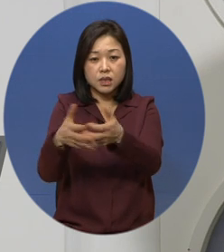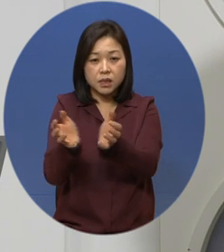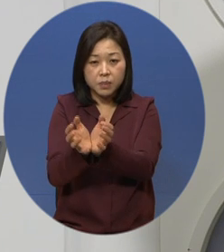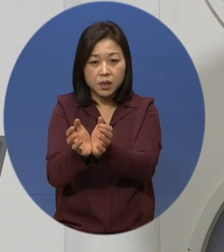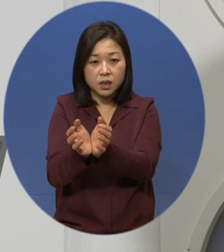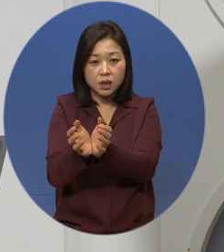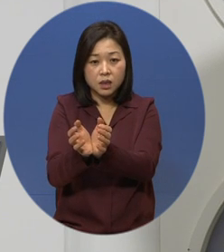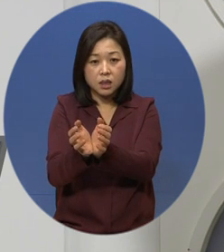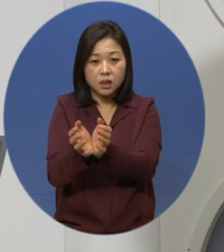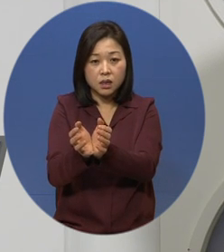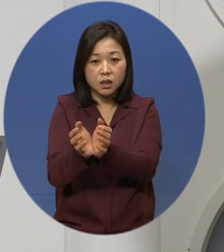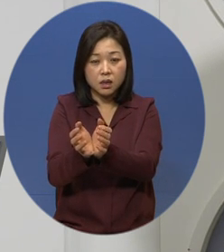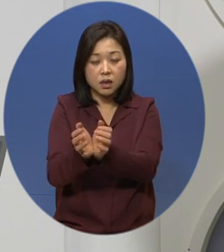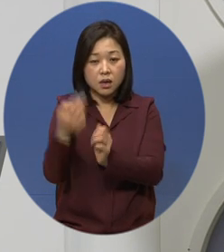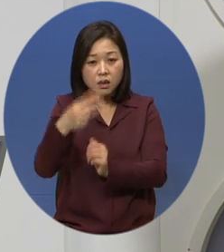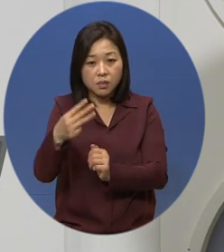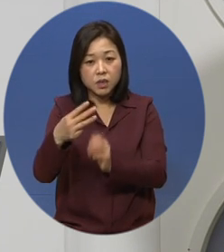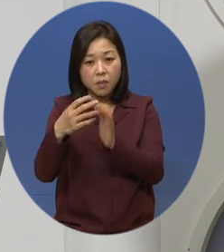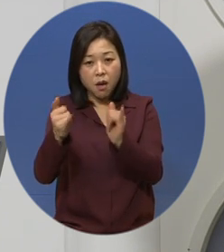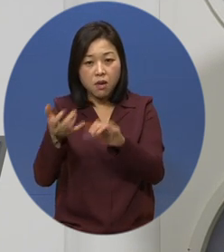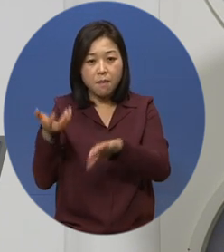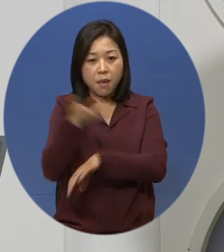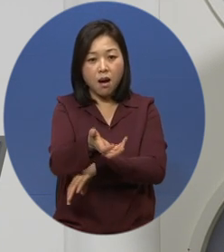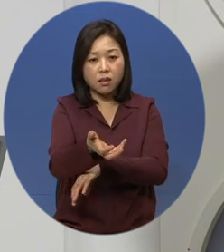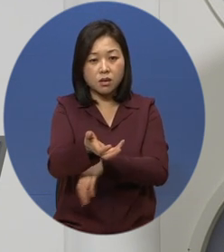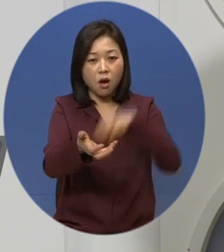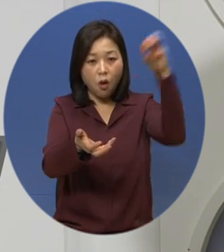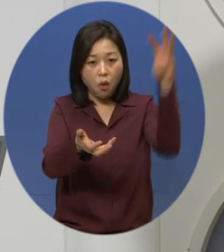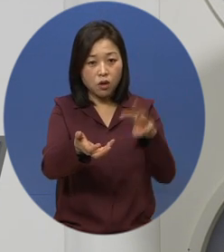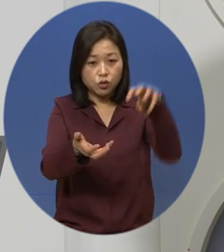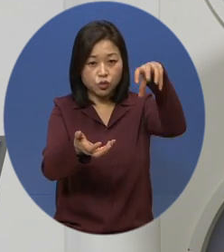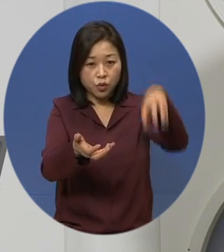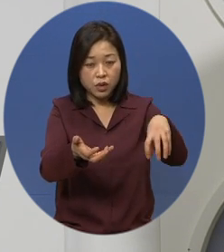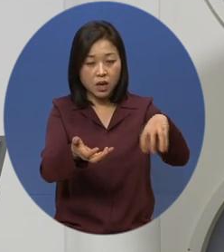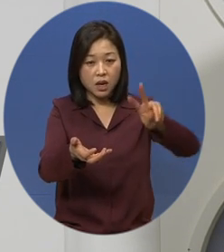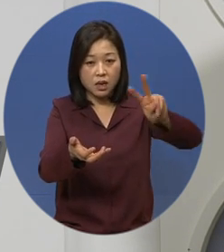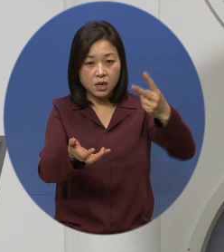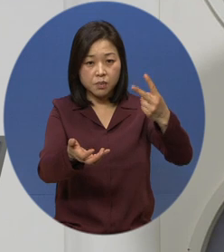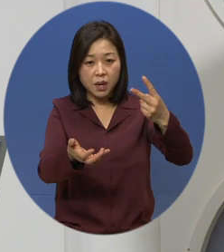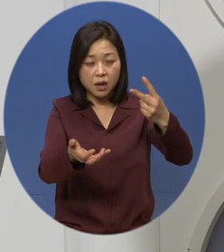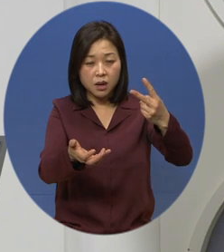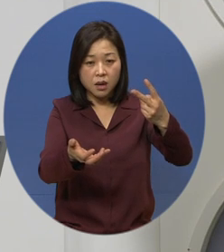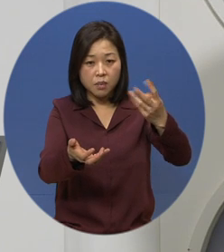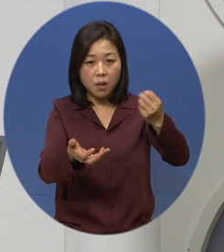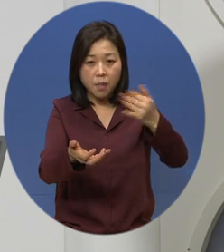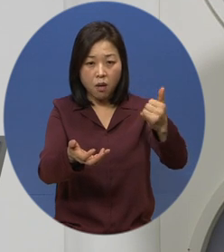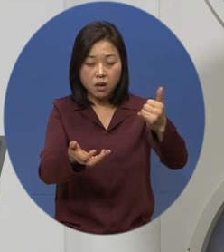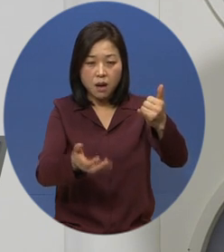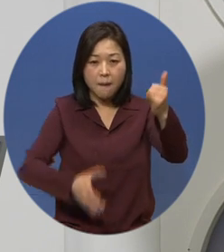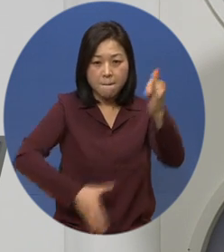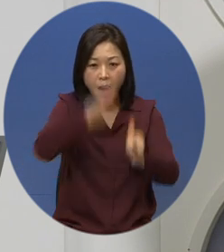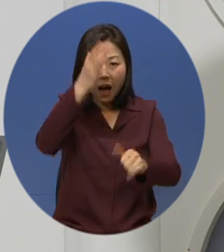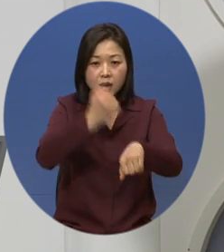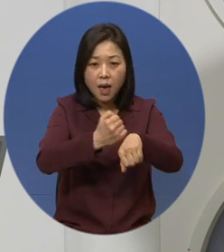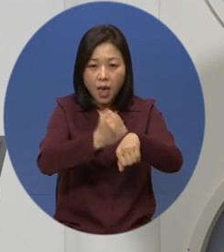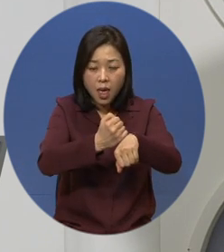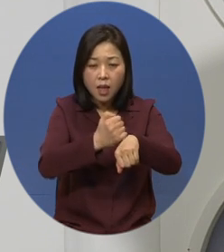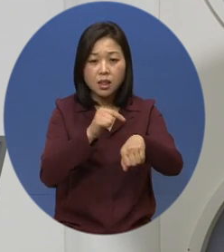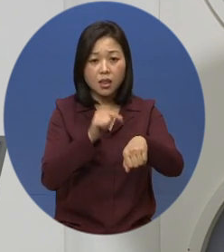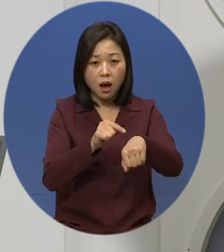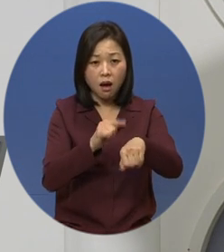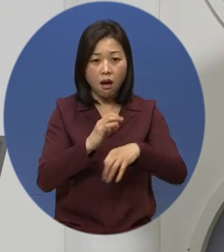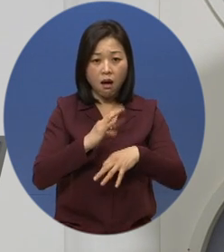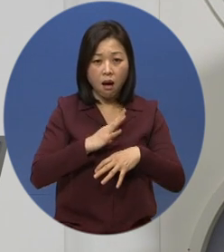3천여 명이나 광주행 들에 가서 200매 십 명을 이렇게 학살 했단 말이야 우리나라